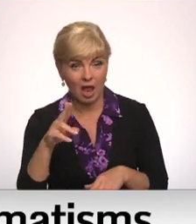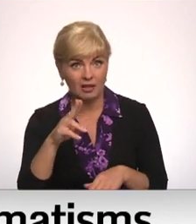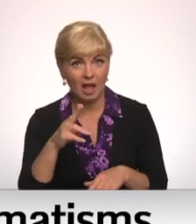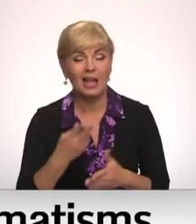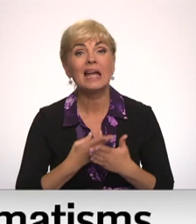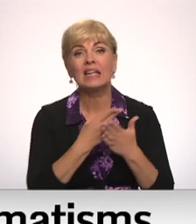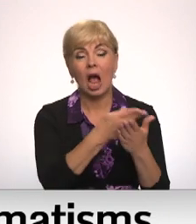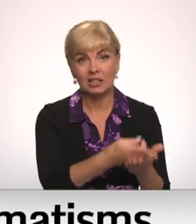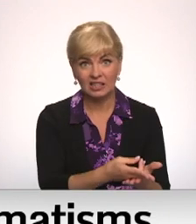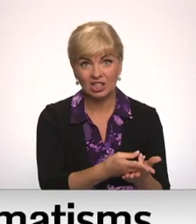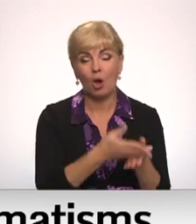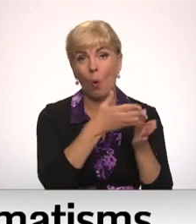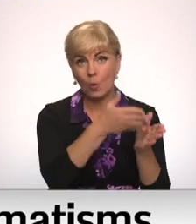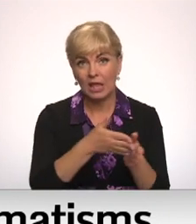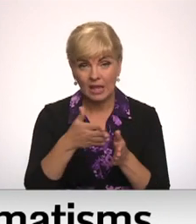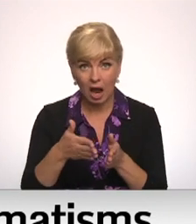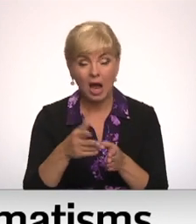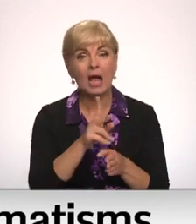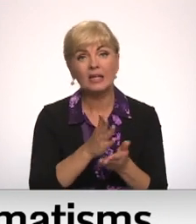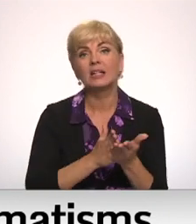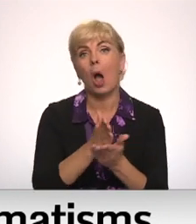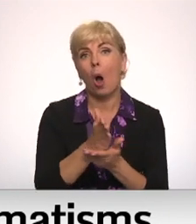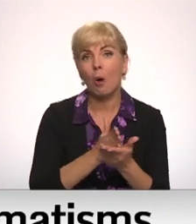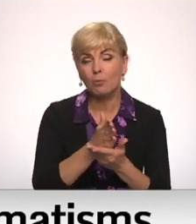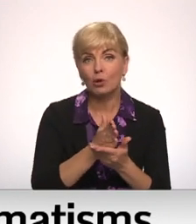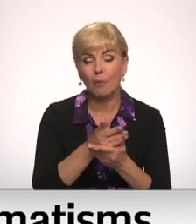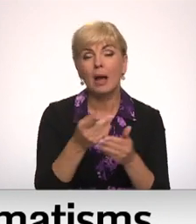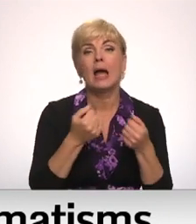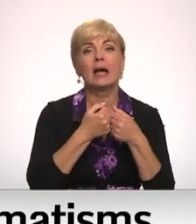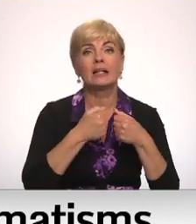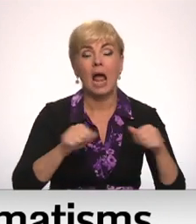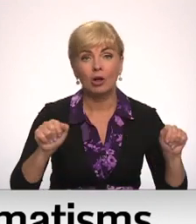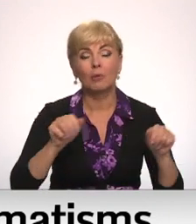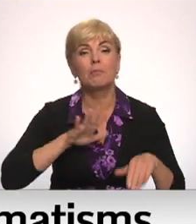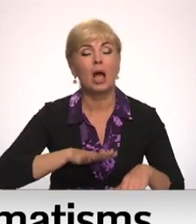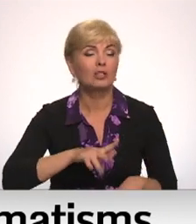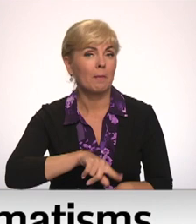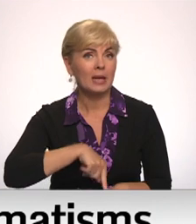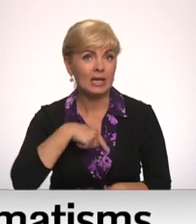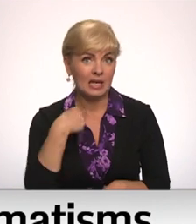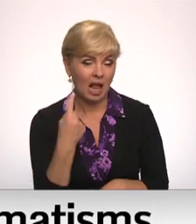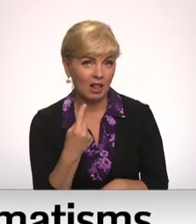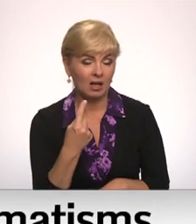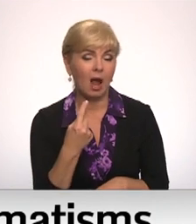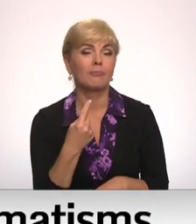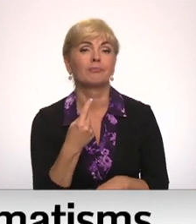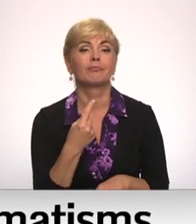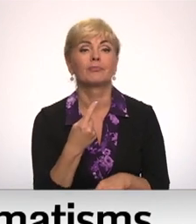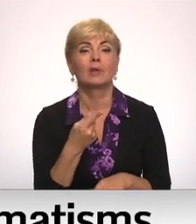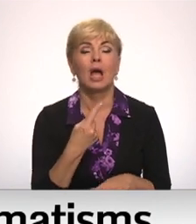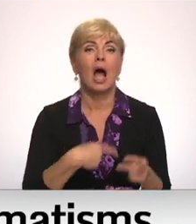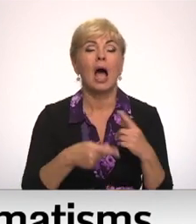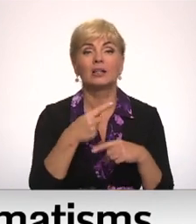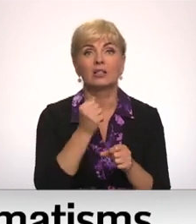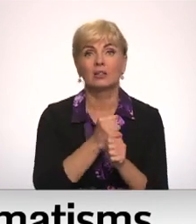jāstacionē un ir jāoperē. Un tā rehabilitācija pēc tam ir ļoti ilga un